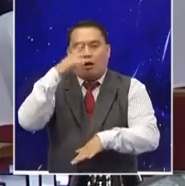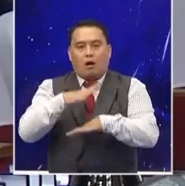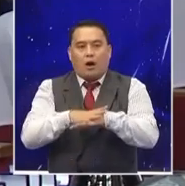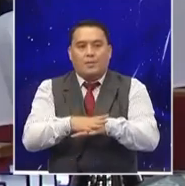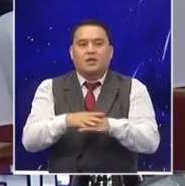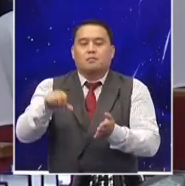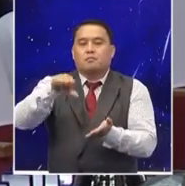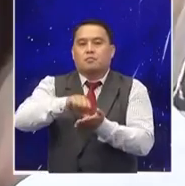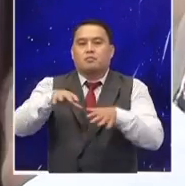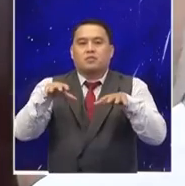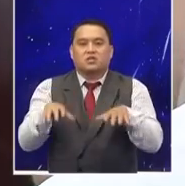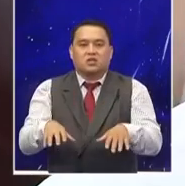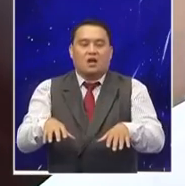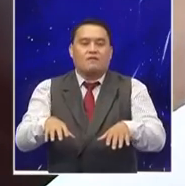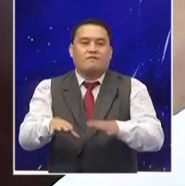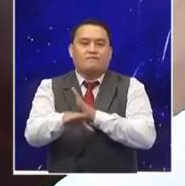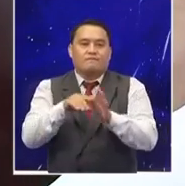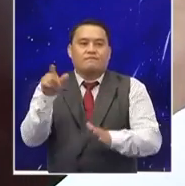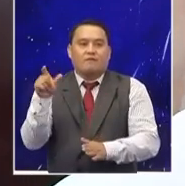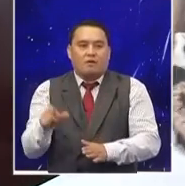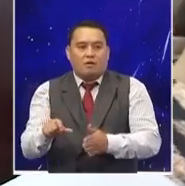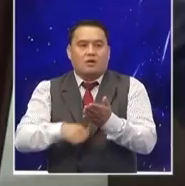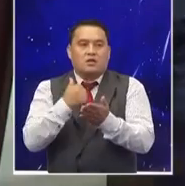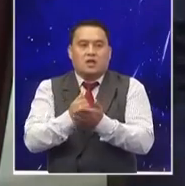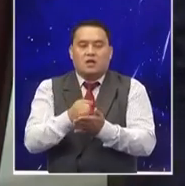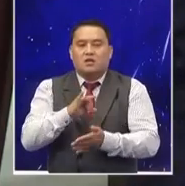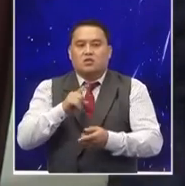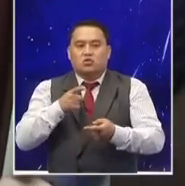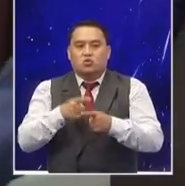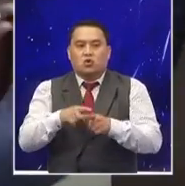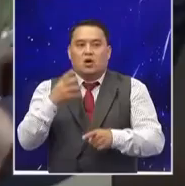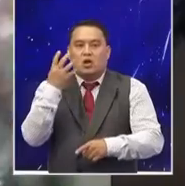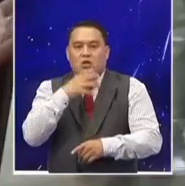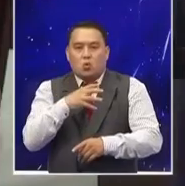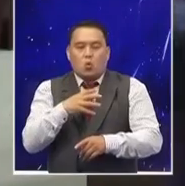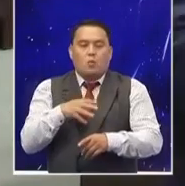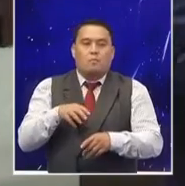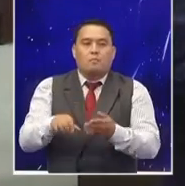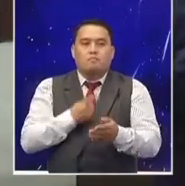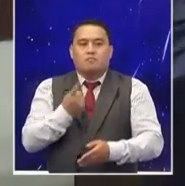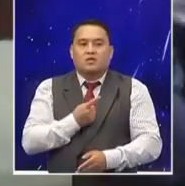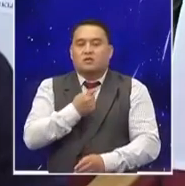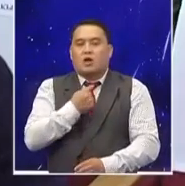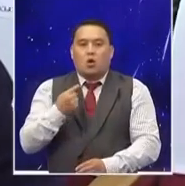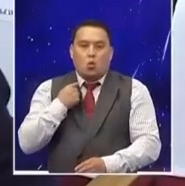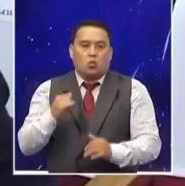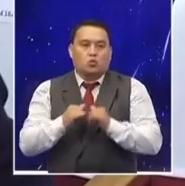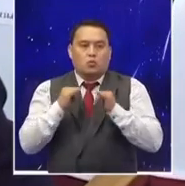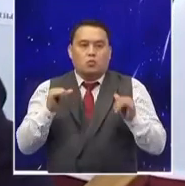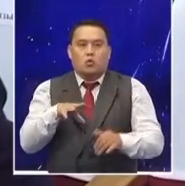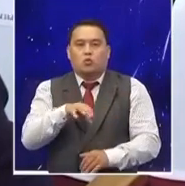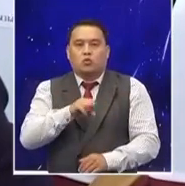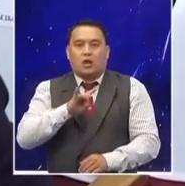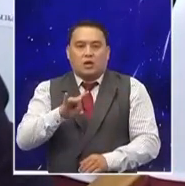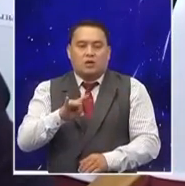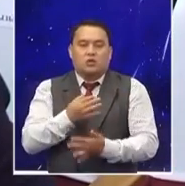получили председатель совета ветеранов фирме килем сидит главный инженер карабулак жилу сергей ануфриев мастер туа талды-курган курки ту мухтар айки